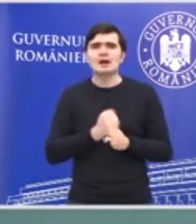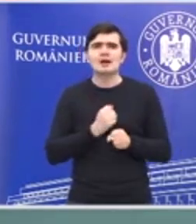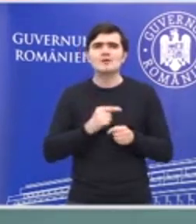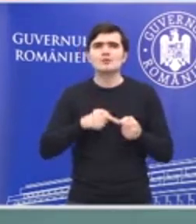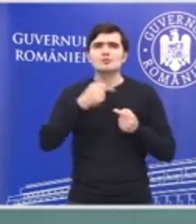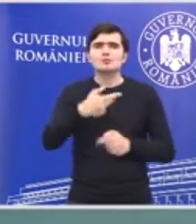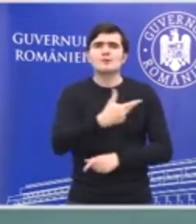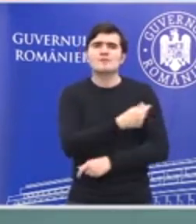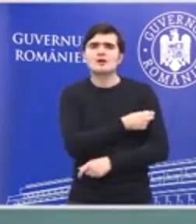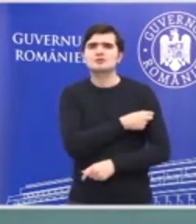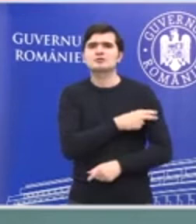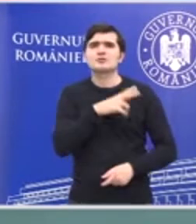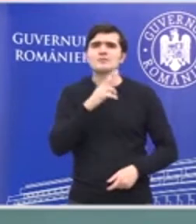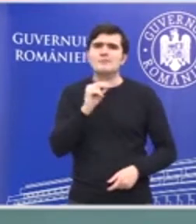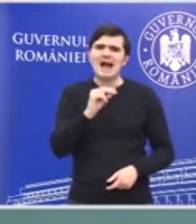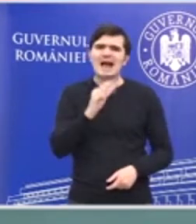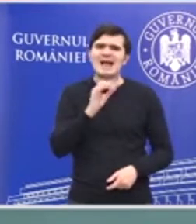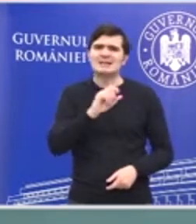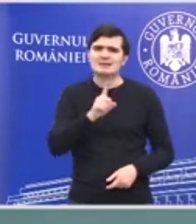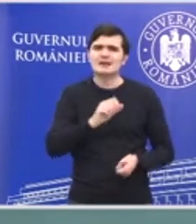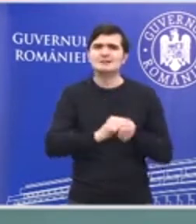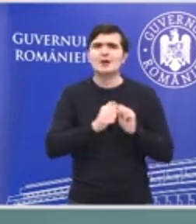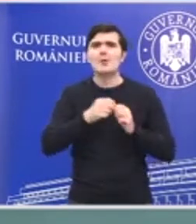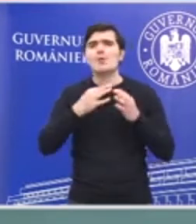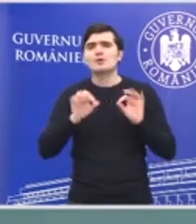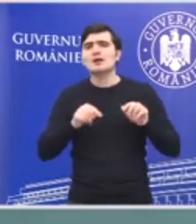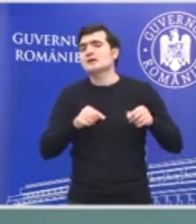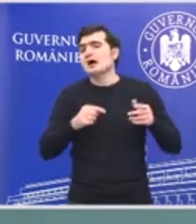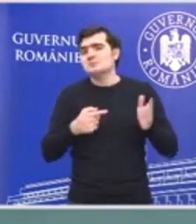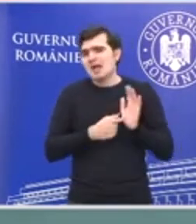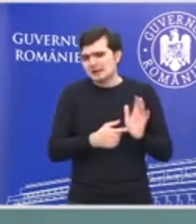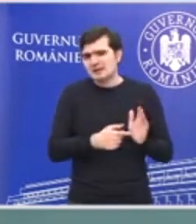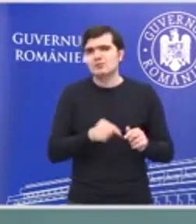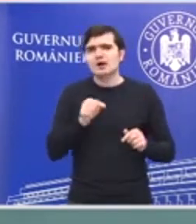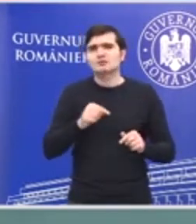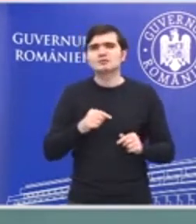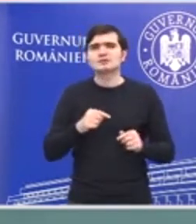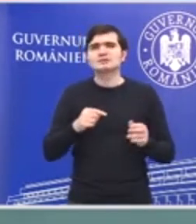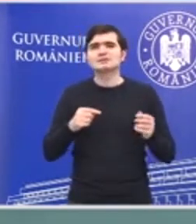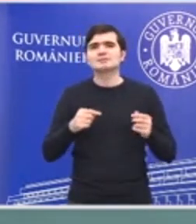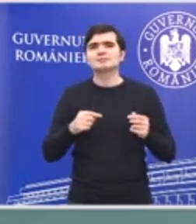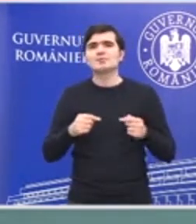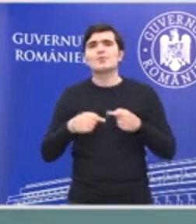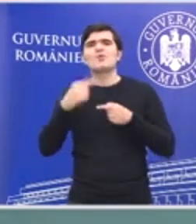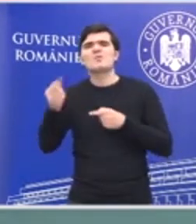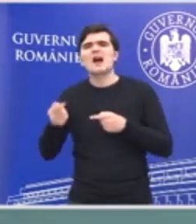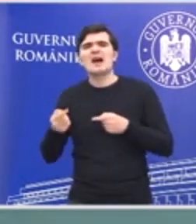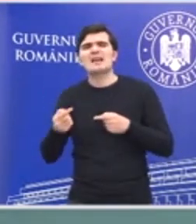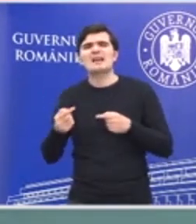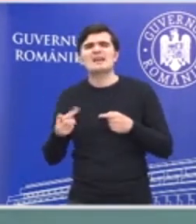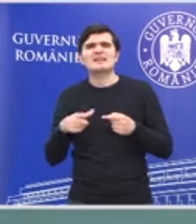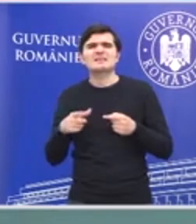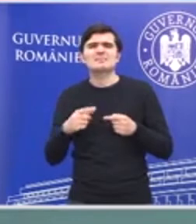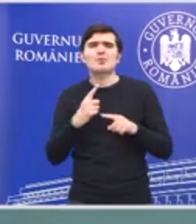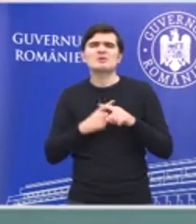pildă, și Moderna, însă, într-adevăr, acest efect neutralizant este ușor diminuat față de tulpina